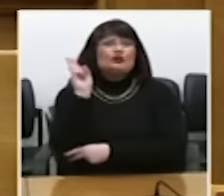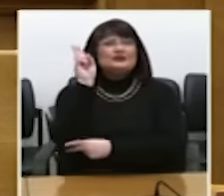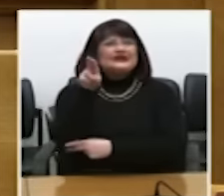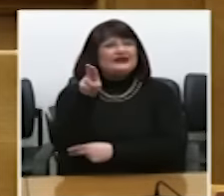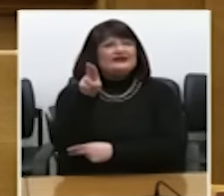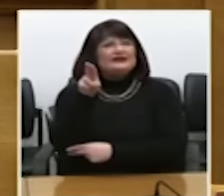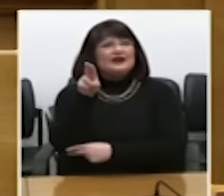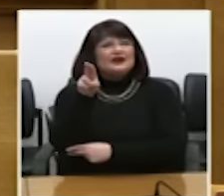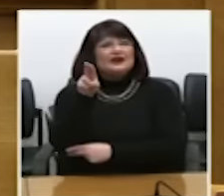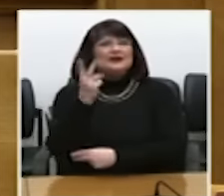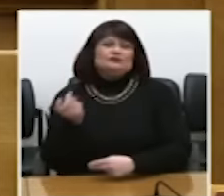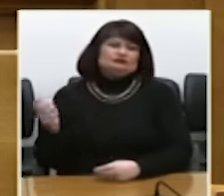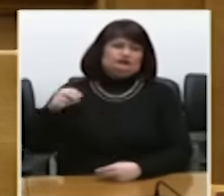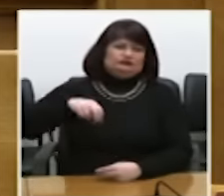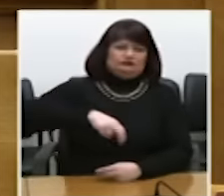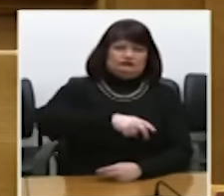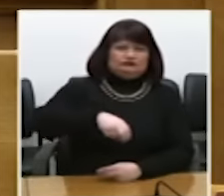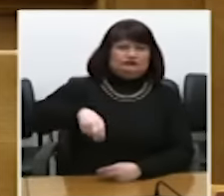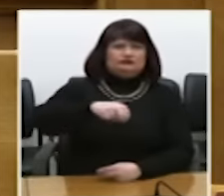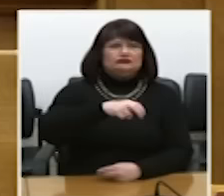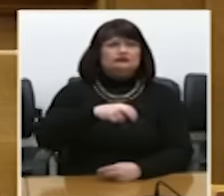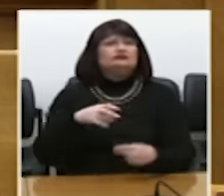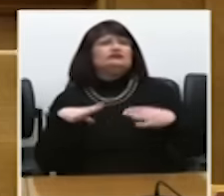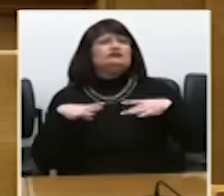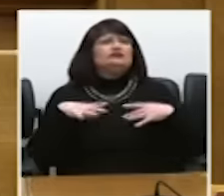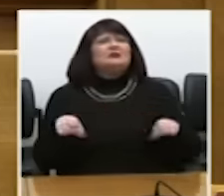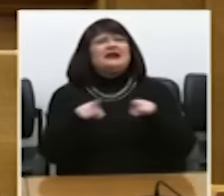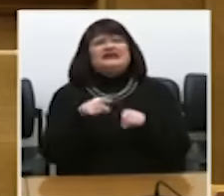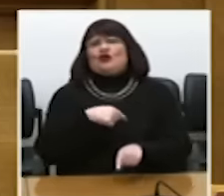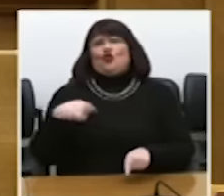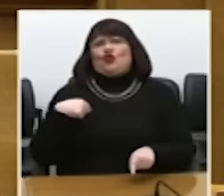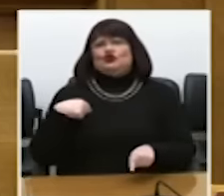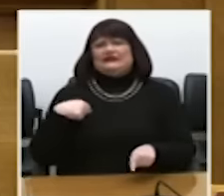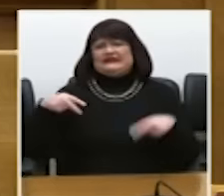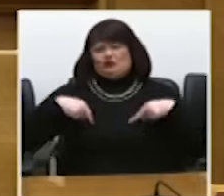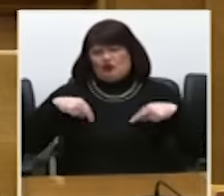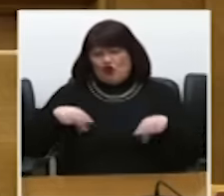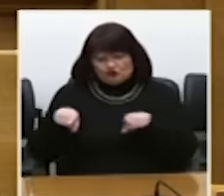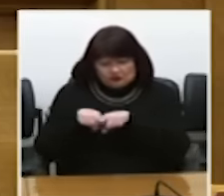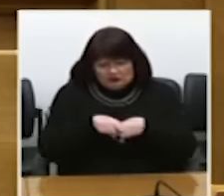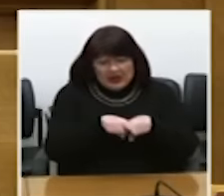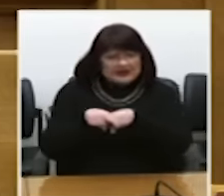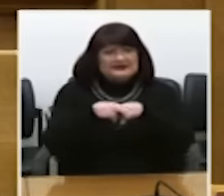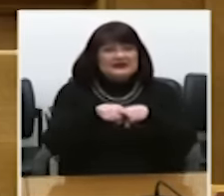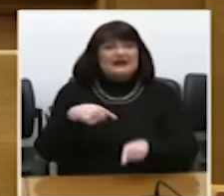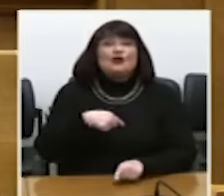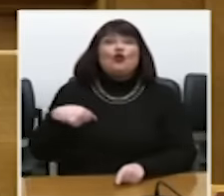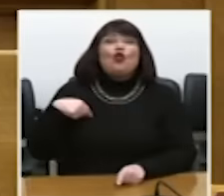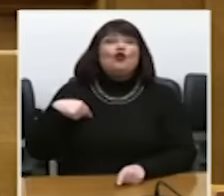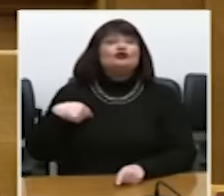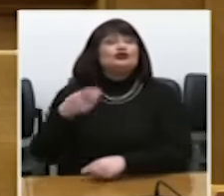σε χώρο εργασίας παρέα με τον εργοδότη, ο οποίος εργοδότης έβγαζε λόγο